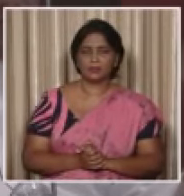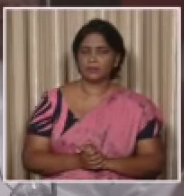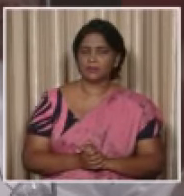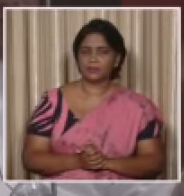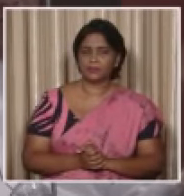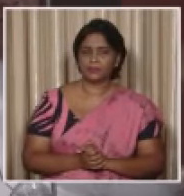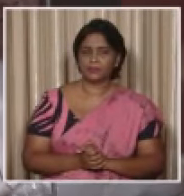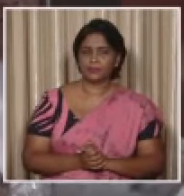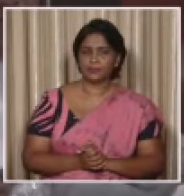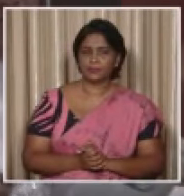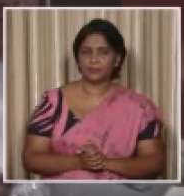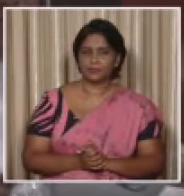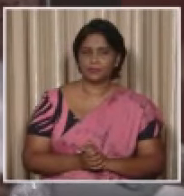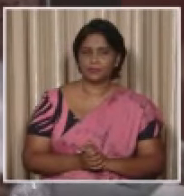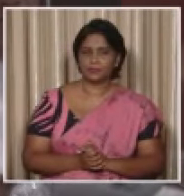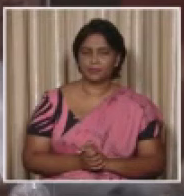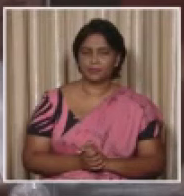You can't put it on the